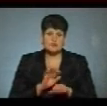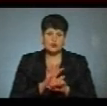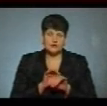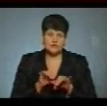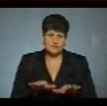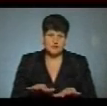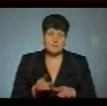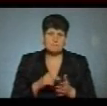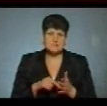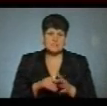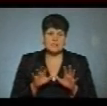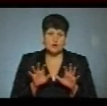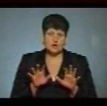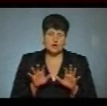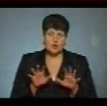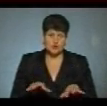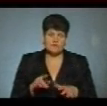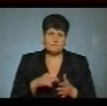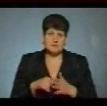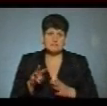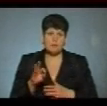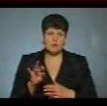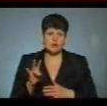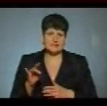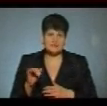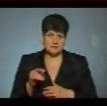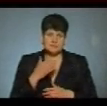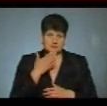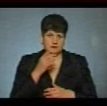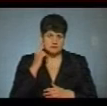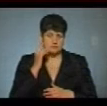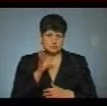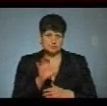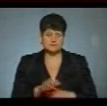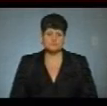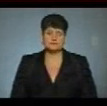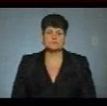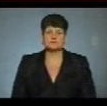також і міський голова міста Монастириська. Як він це почуває? Ми його сьогодні запитали. Давайте почуємо.